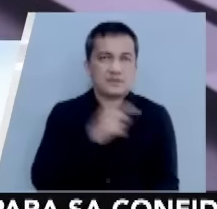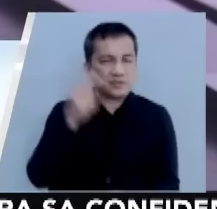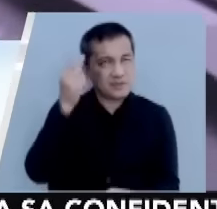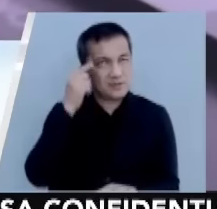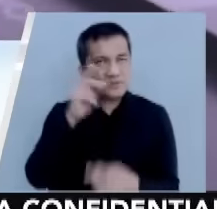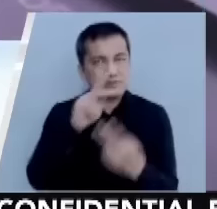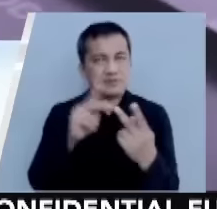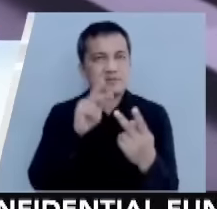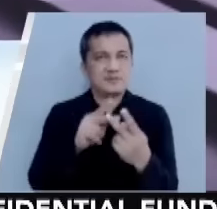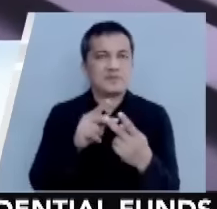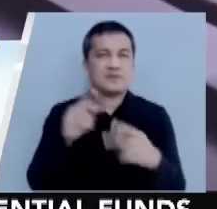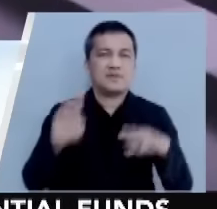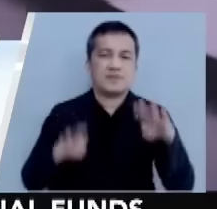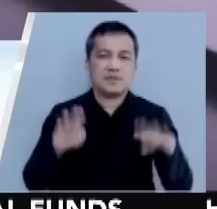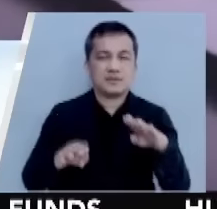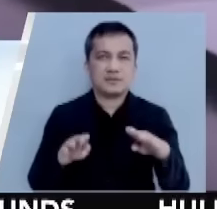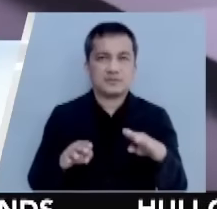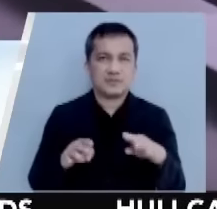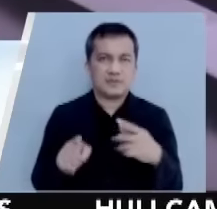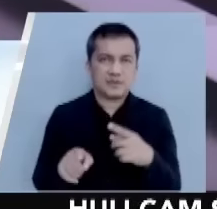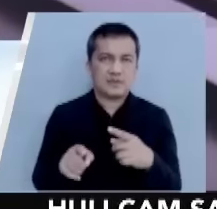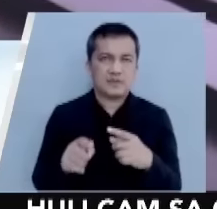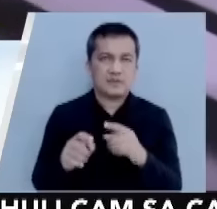balance, yung pagtimpla ng mga characters nila.